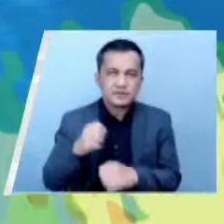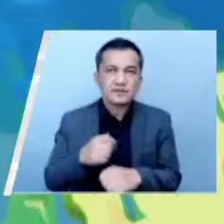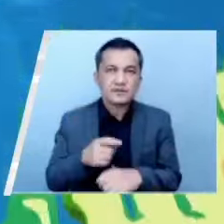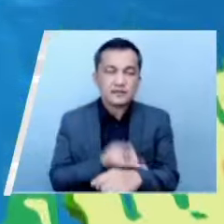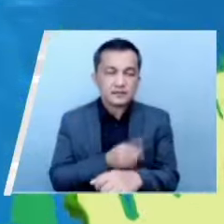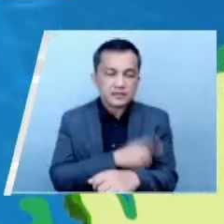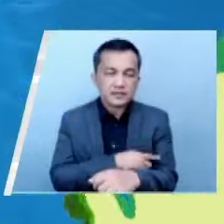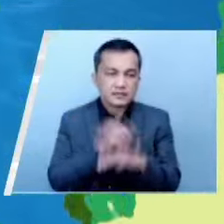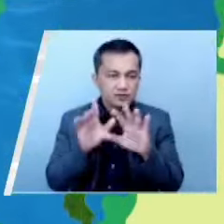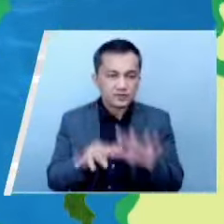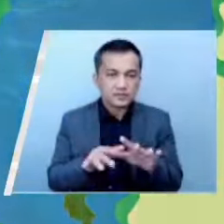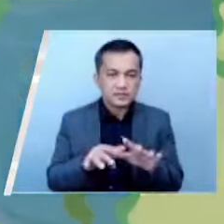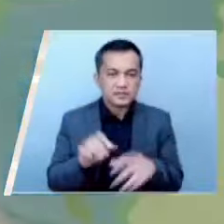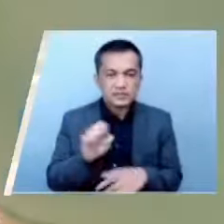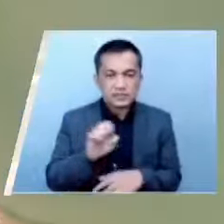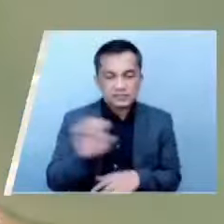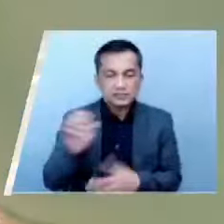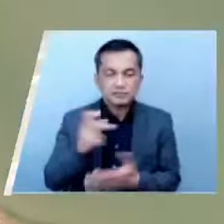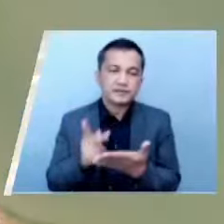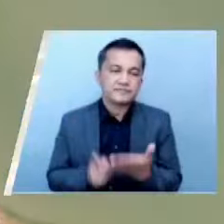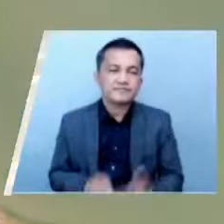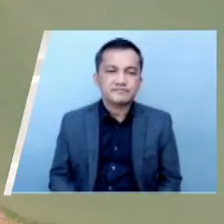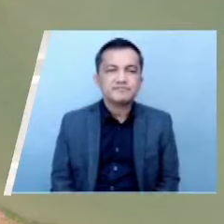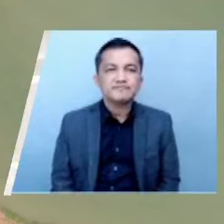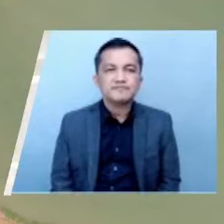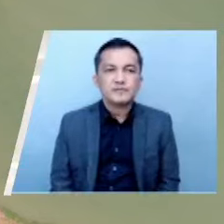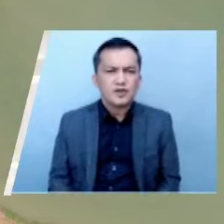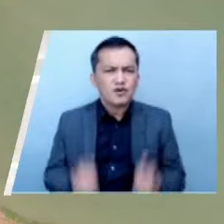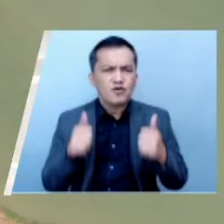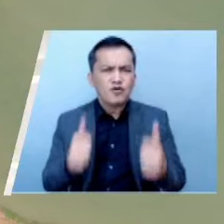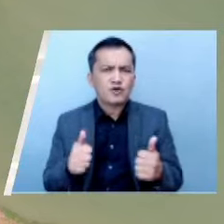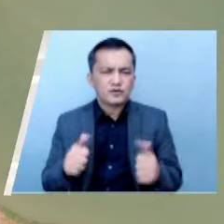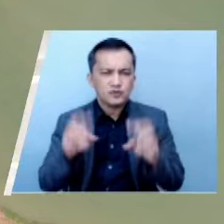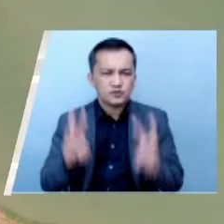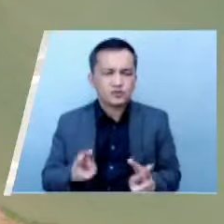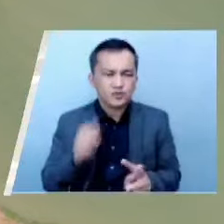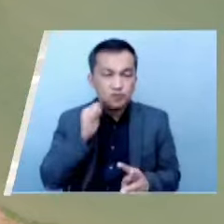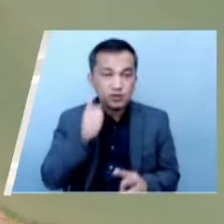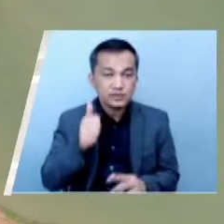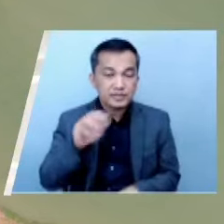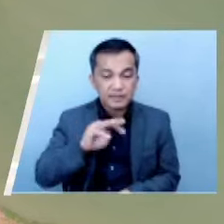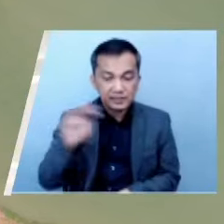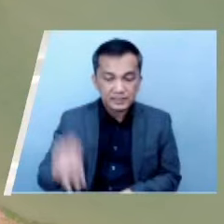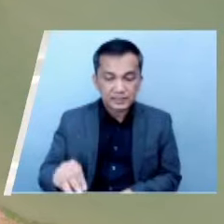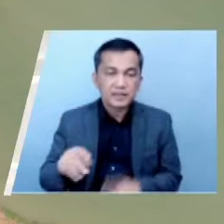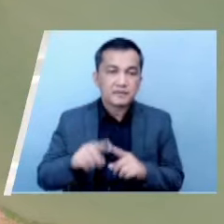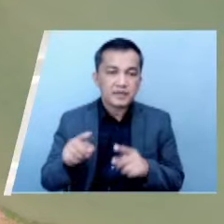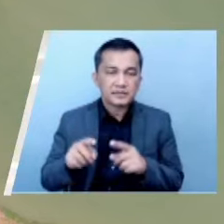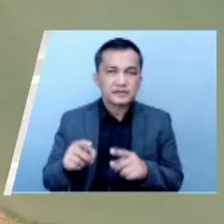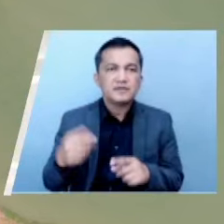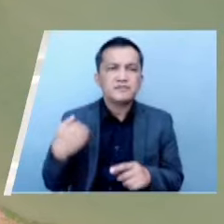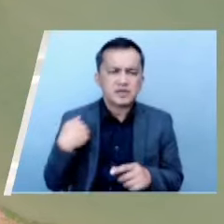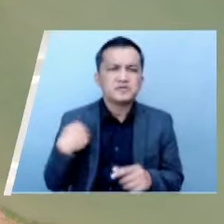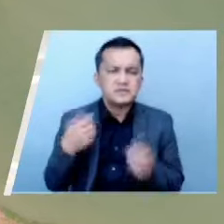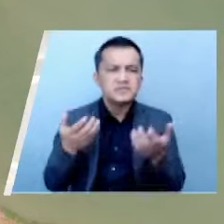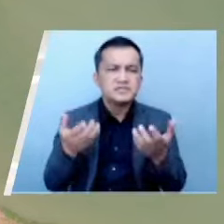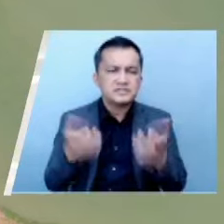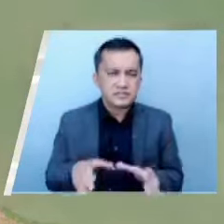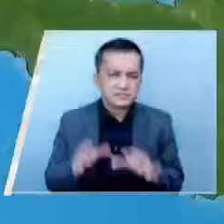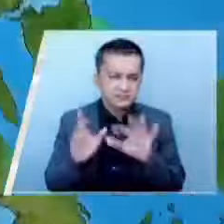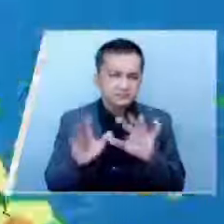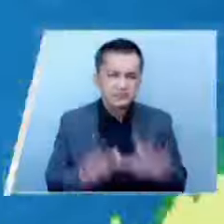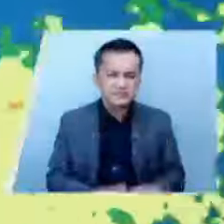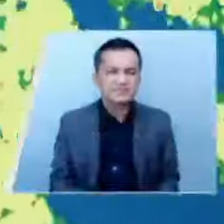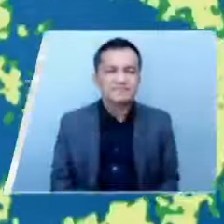eastern section. Magandang panahon naman ang posibleng maranasan sa Metro Manila, pero hindi inaalis ang posibilidad ng pag-ulan.